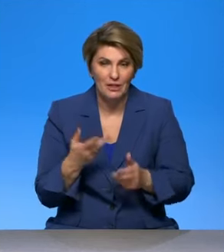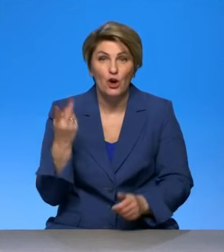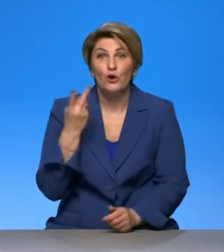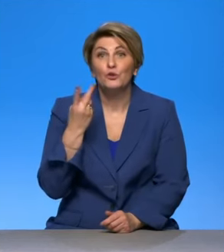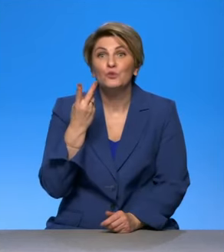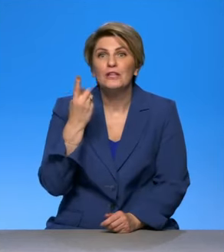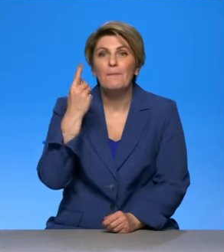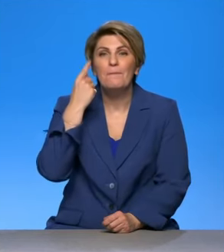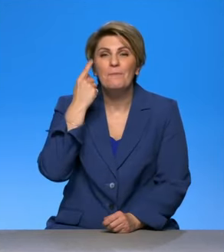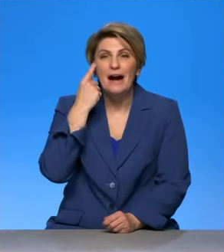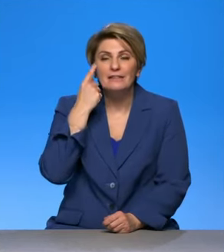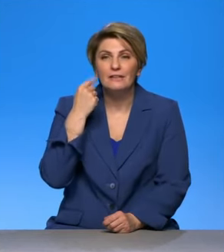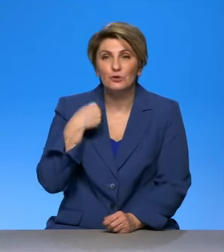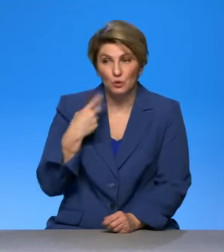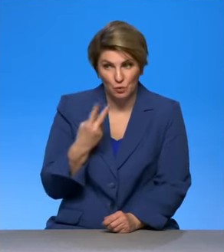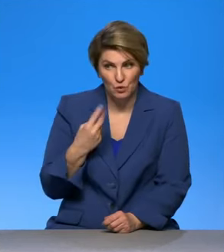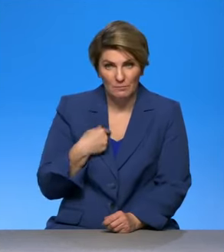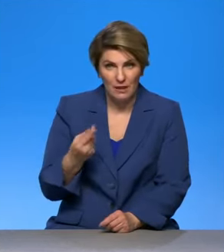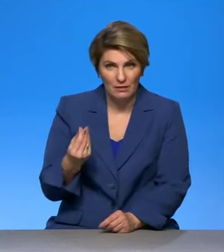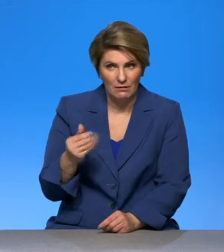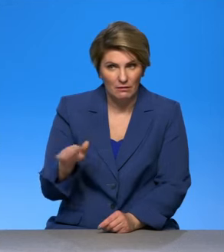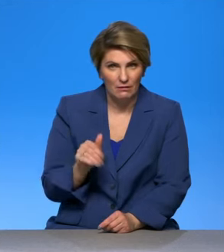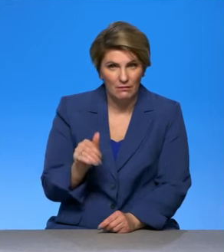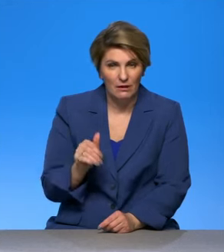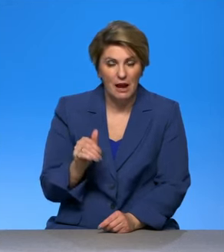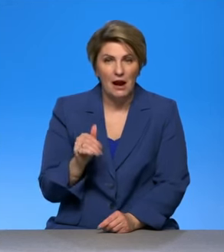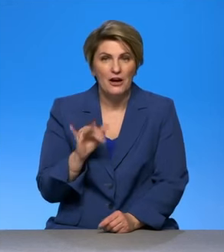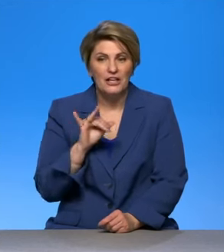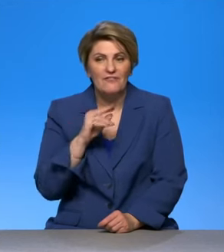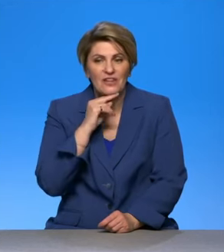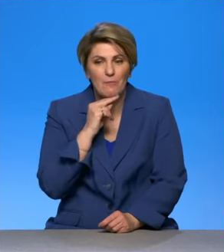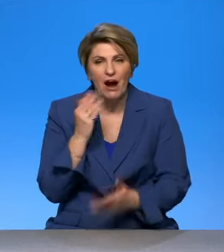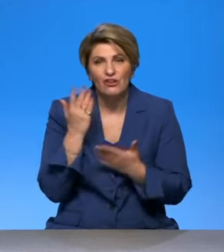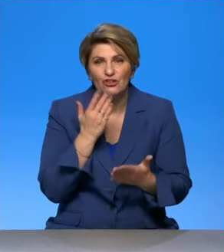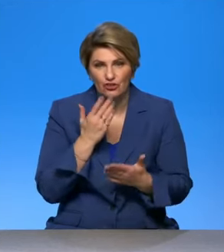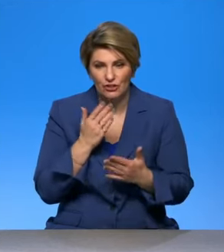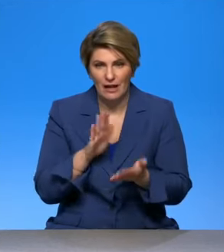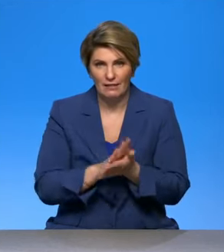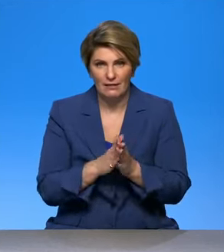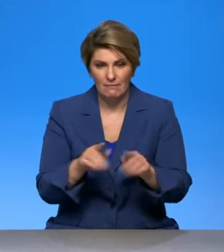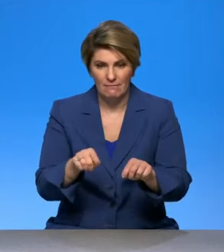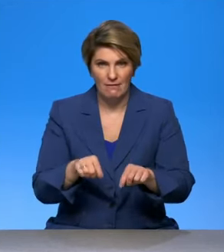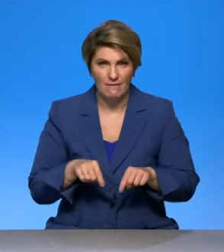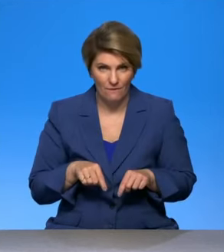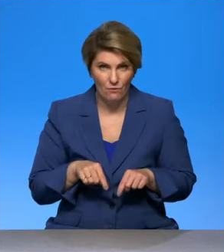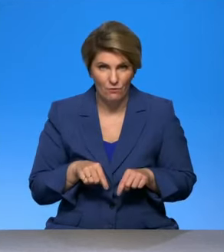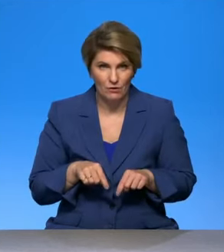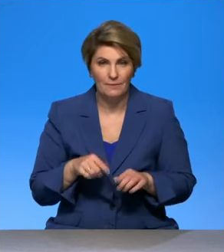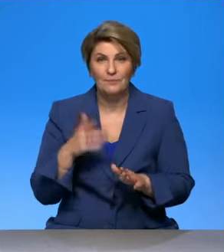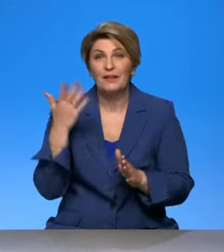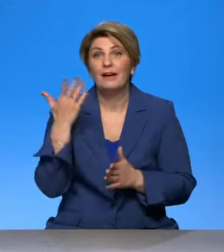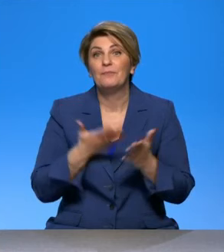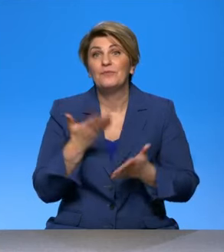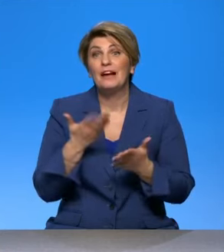ли мне кредит, и внимательно читать договоры. И если нет возможности простроить дальнейшие возможные ситуации, ну,